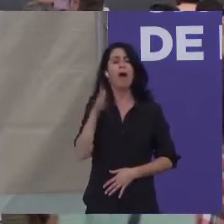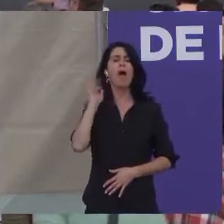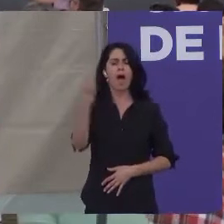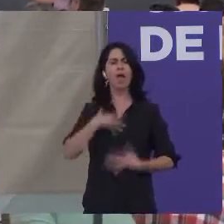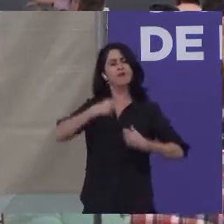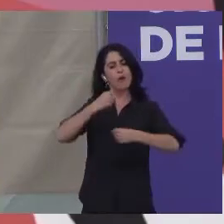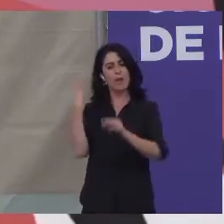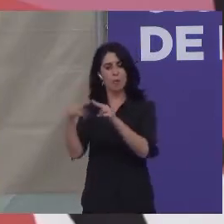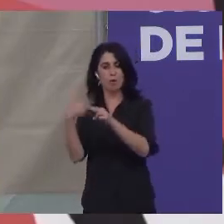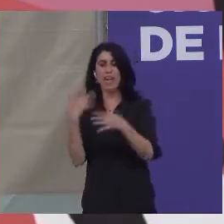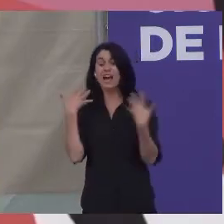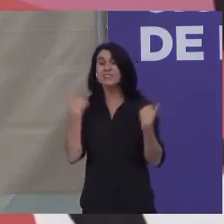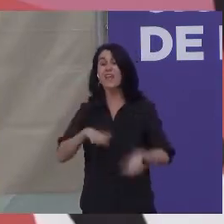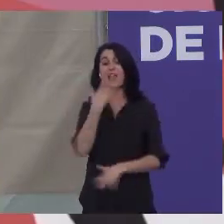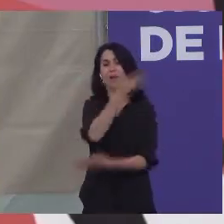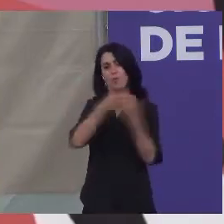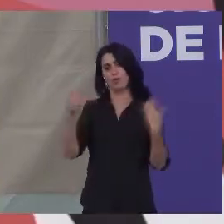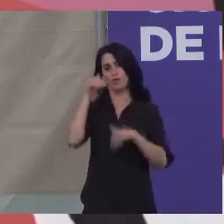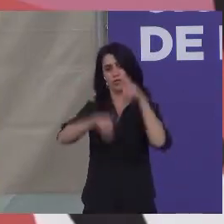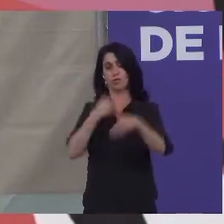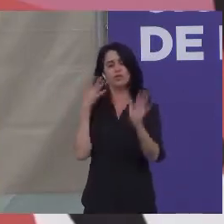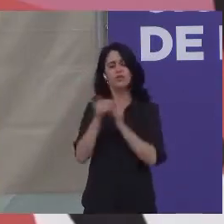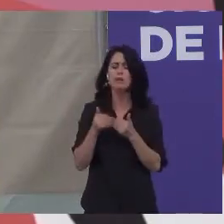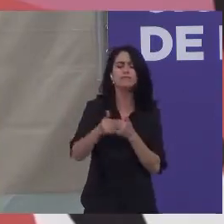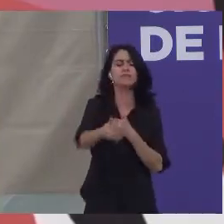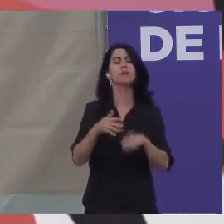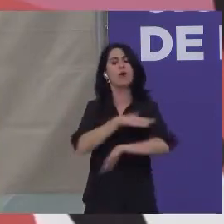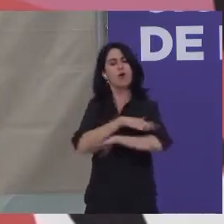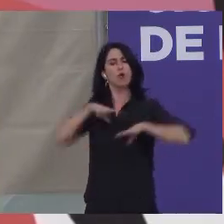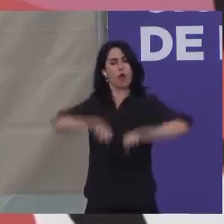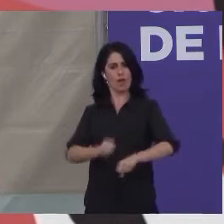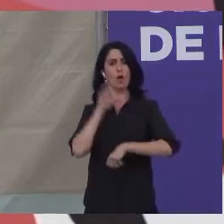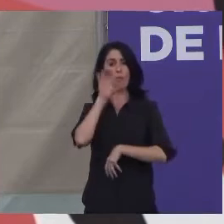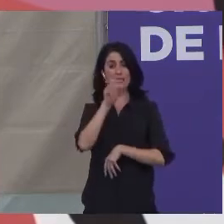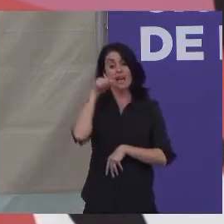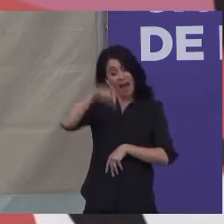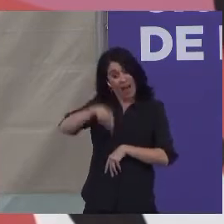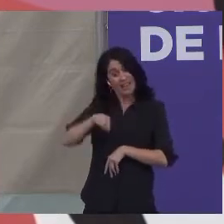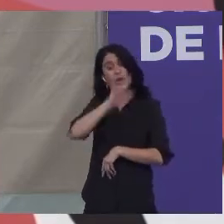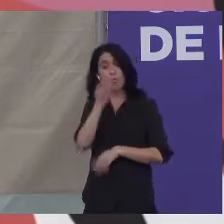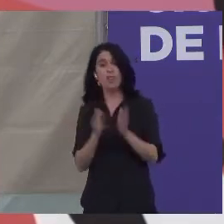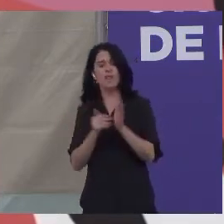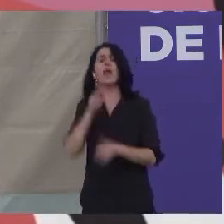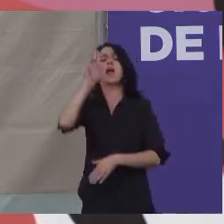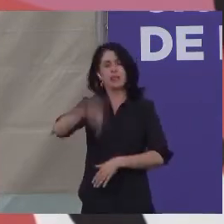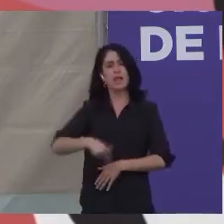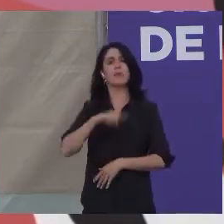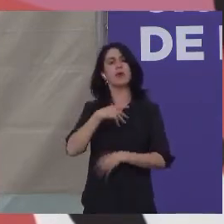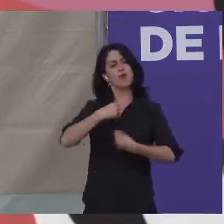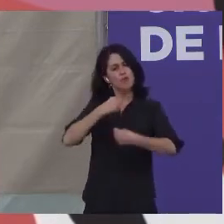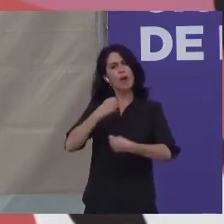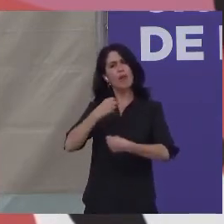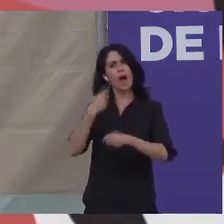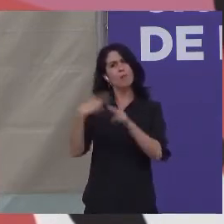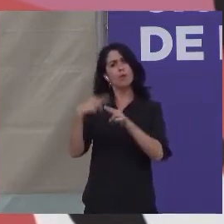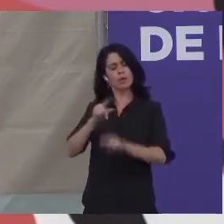una força política que governarà el nostre país. I així, a la comunitat valenciana també tenim una força política de la que